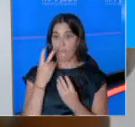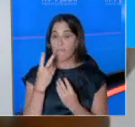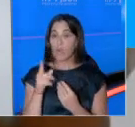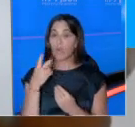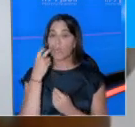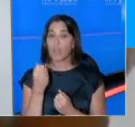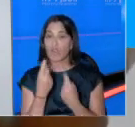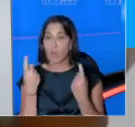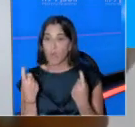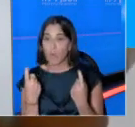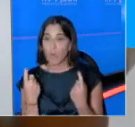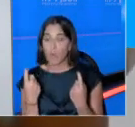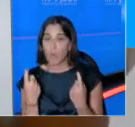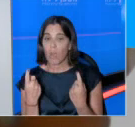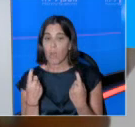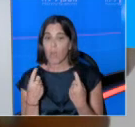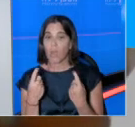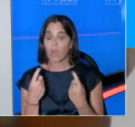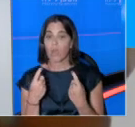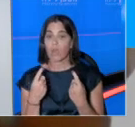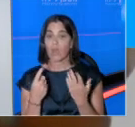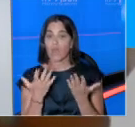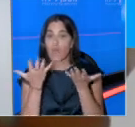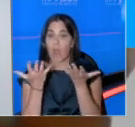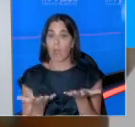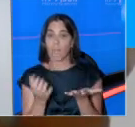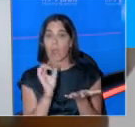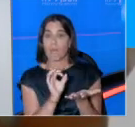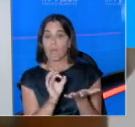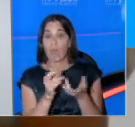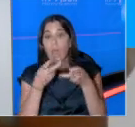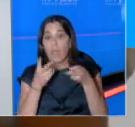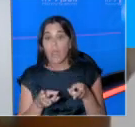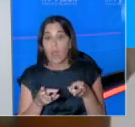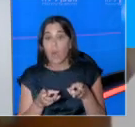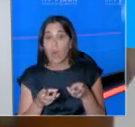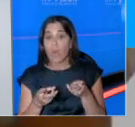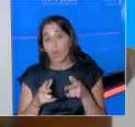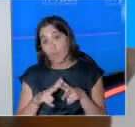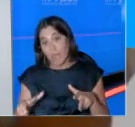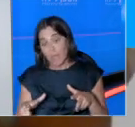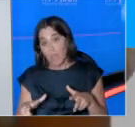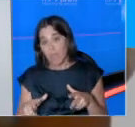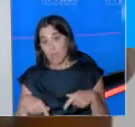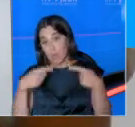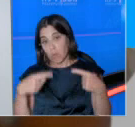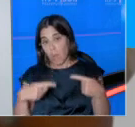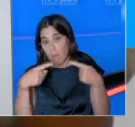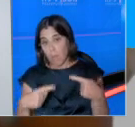מה שקורה, ושעל הכתפיים שלה יכול להיות בסיטואציה מסוימת עוד כמה